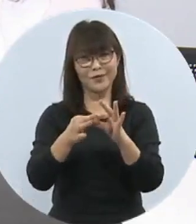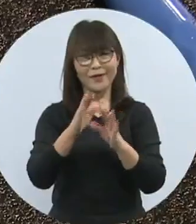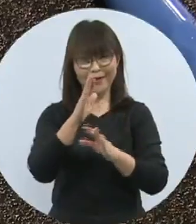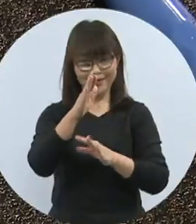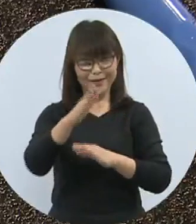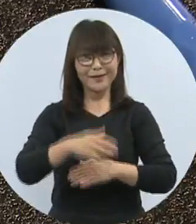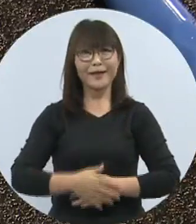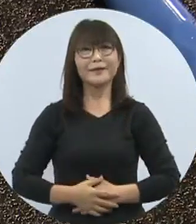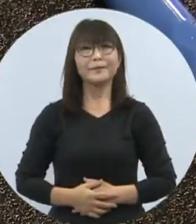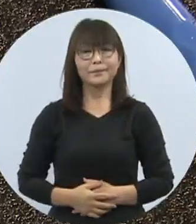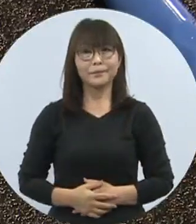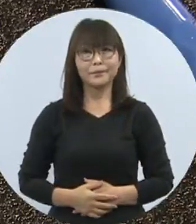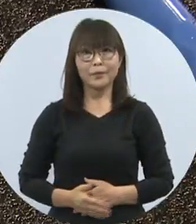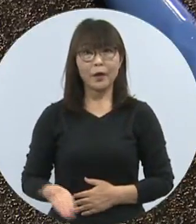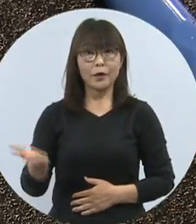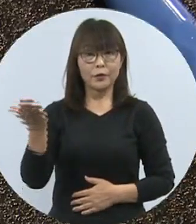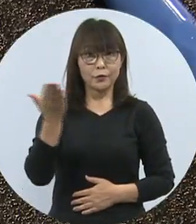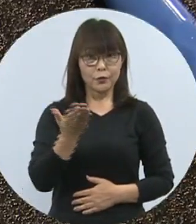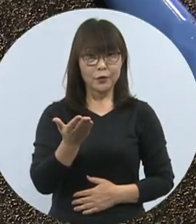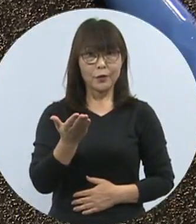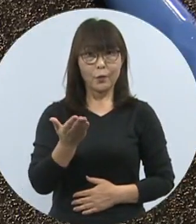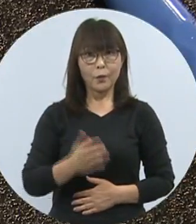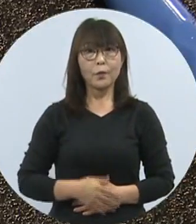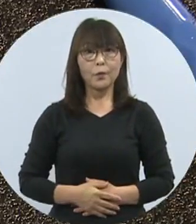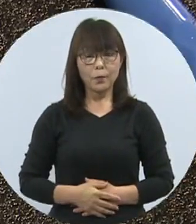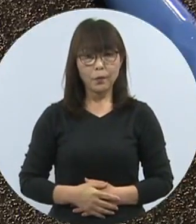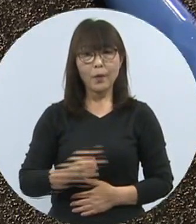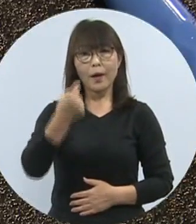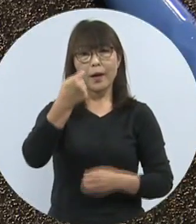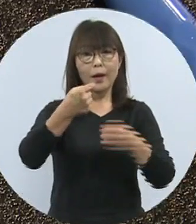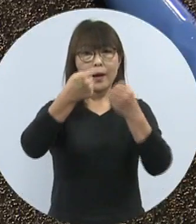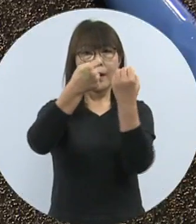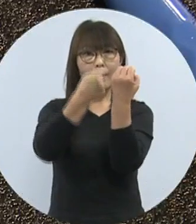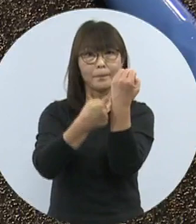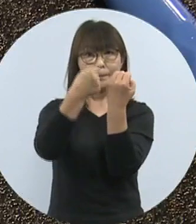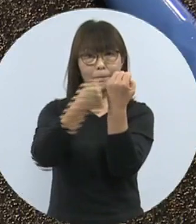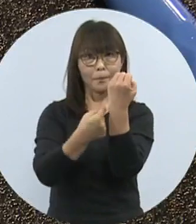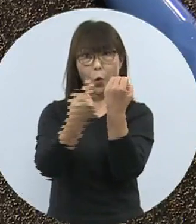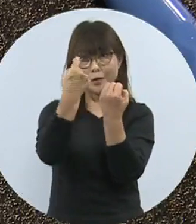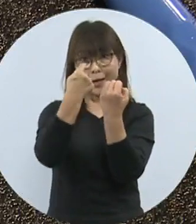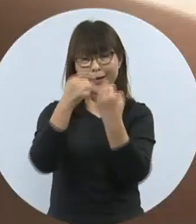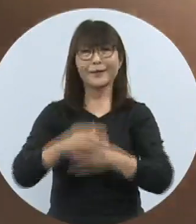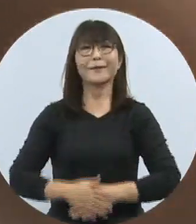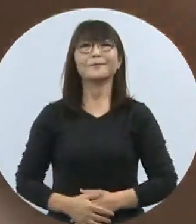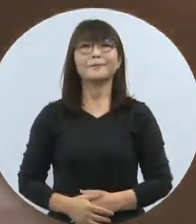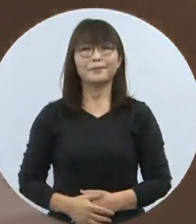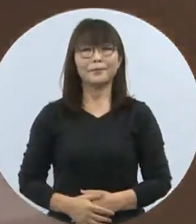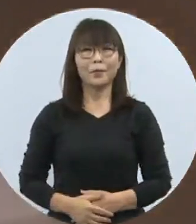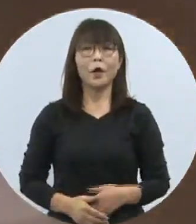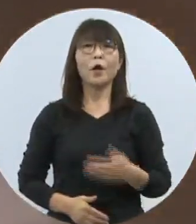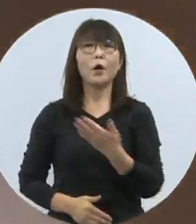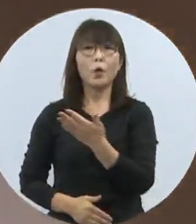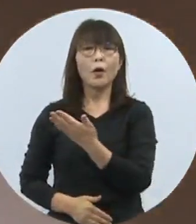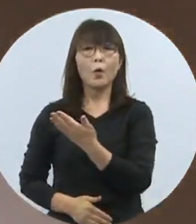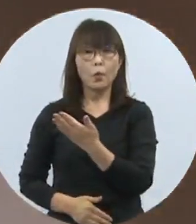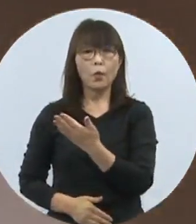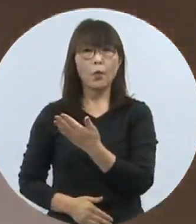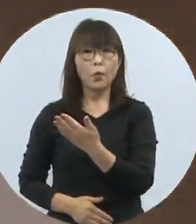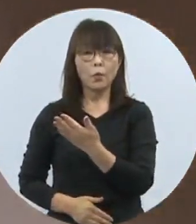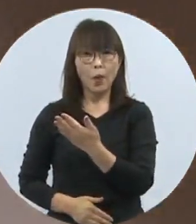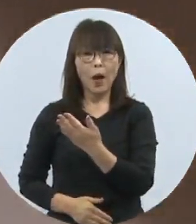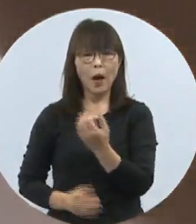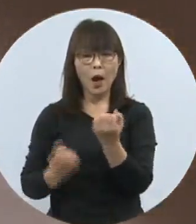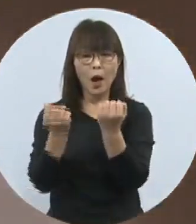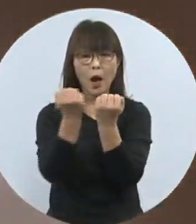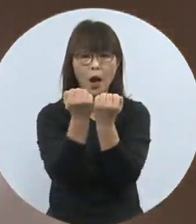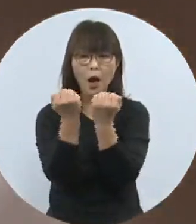。 続いてデンタルフロスの使い方を教わりました。 こちらは先ほどの歯間ブラシよ